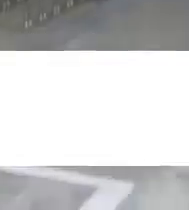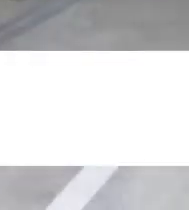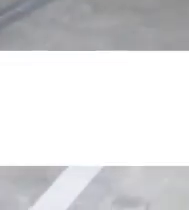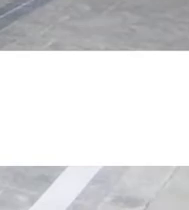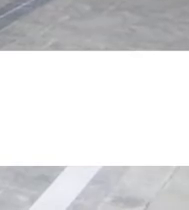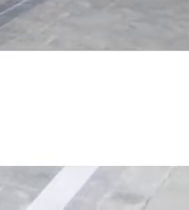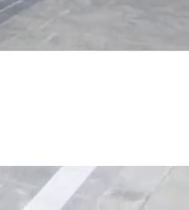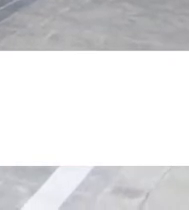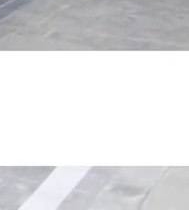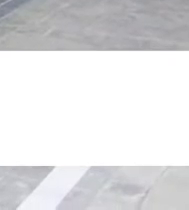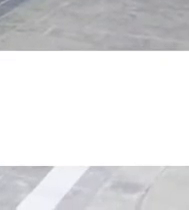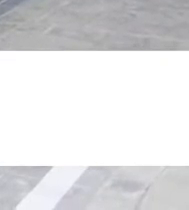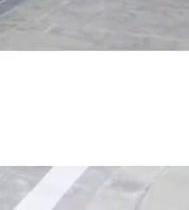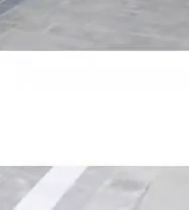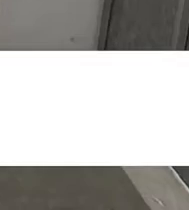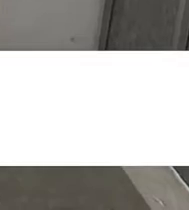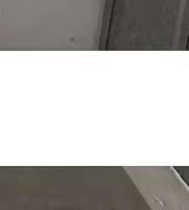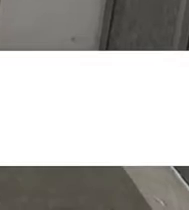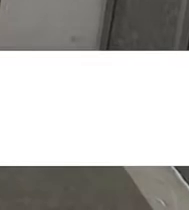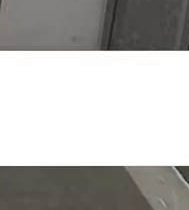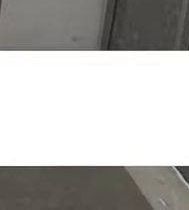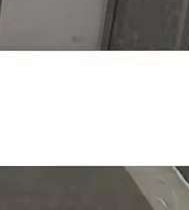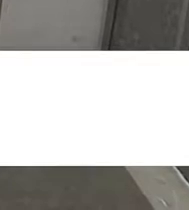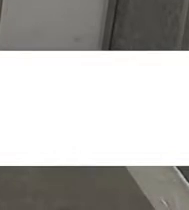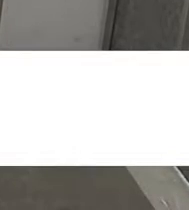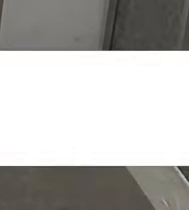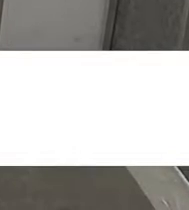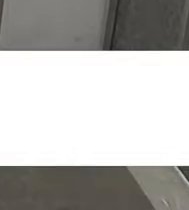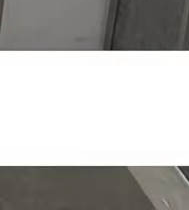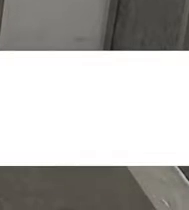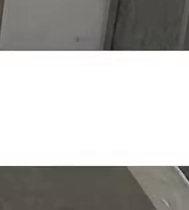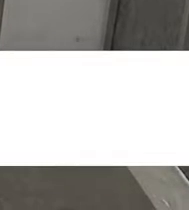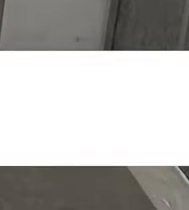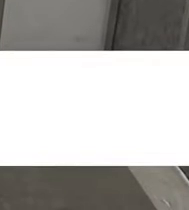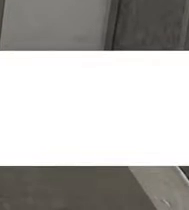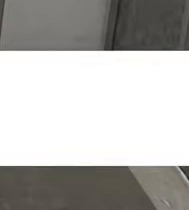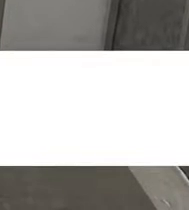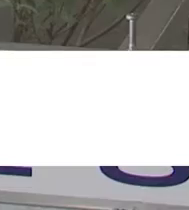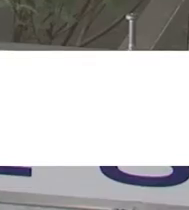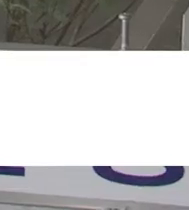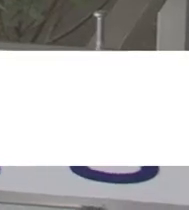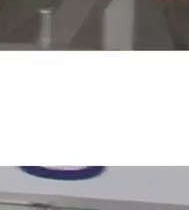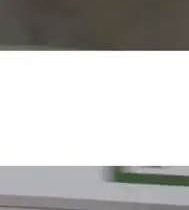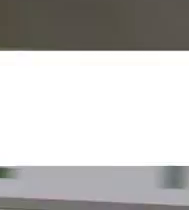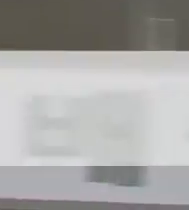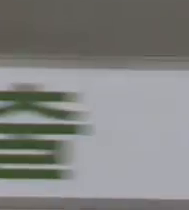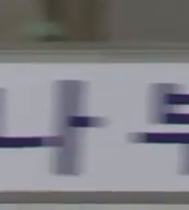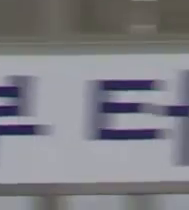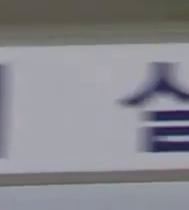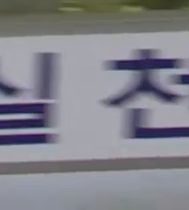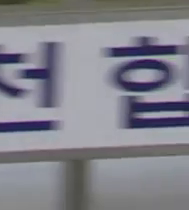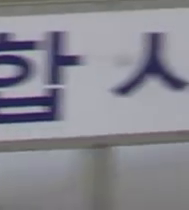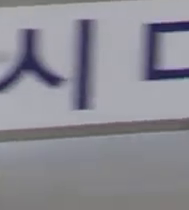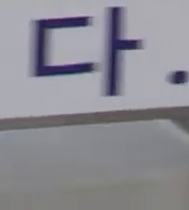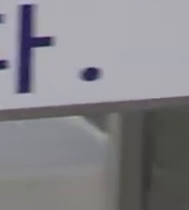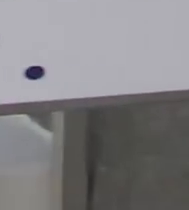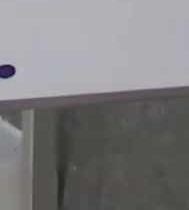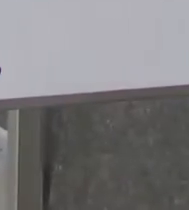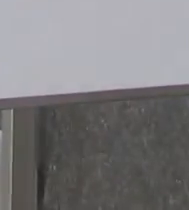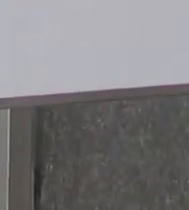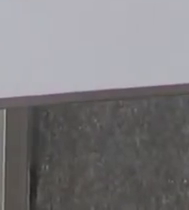강서구가 쾌적한 주거 환경과 올바른 쓰레기 분리 배출을 돕기 위해 분리 배출 수거함을 무료로 설치해 드립니다.